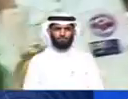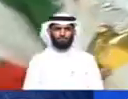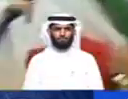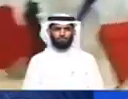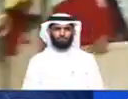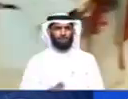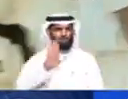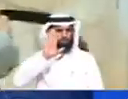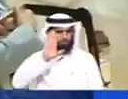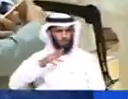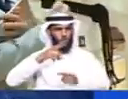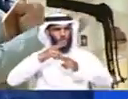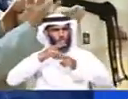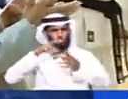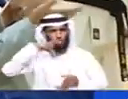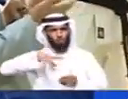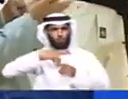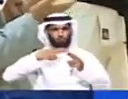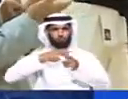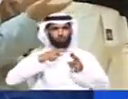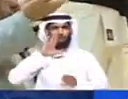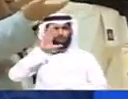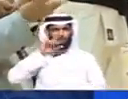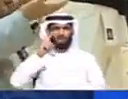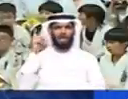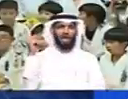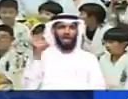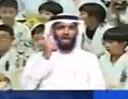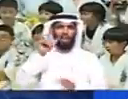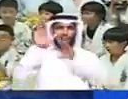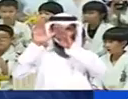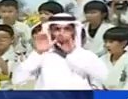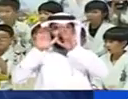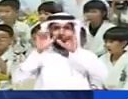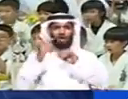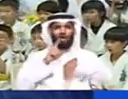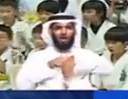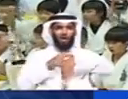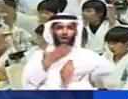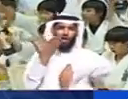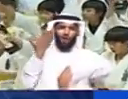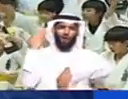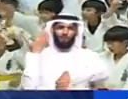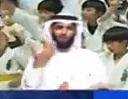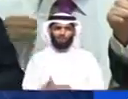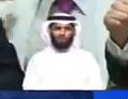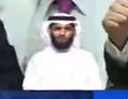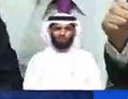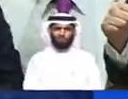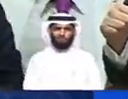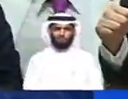ويذكر أن دولة الكويت كانت قد احتضنت بطولة العالم لرياضة شيدوكان في وقت سابق من العام الحالي.